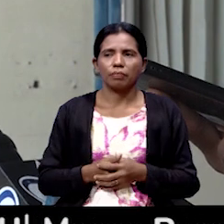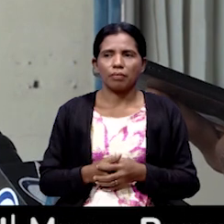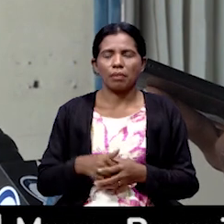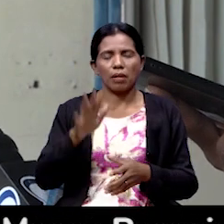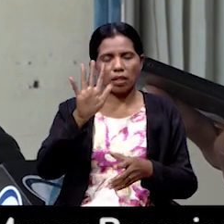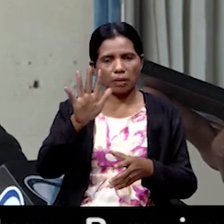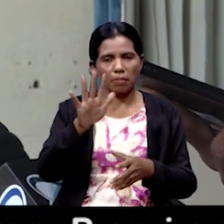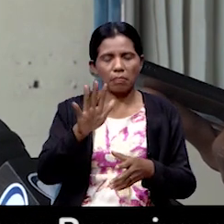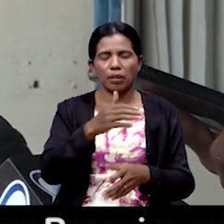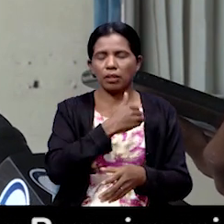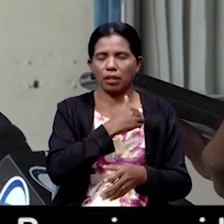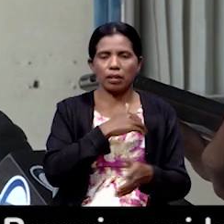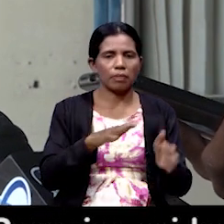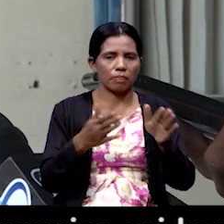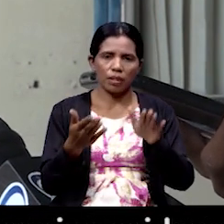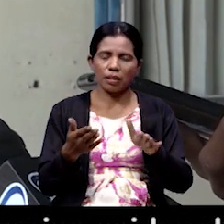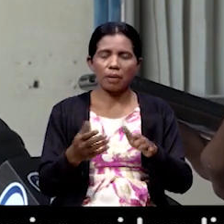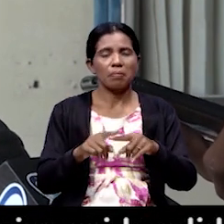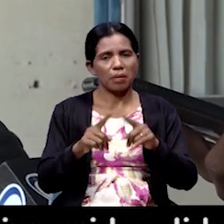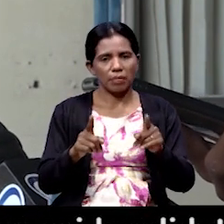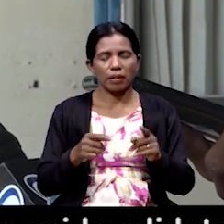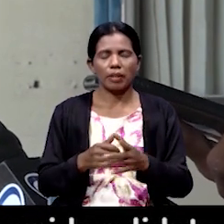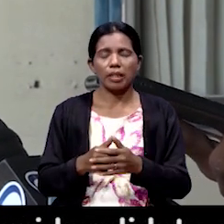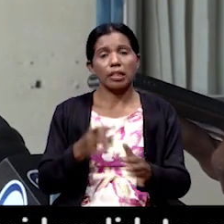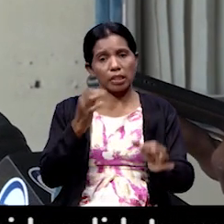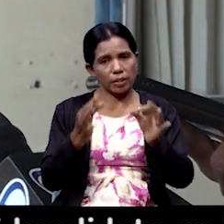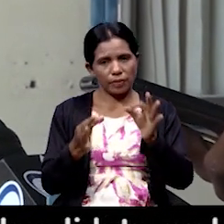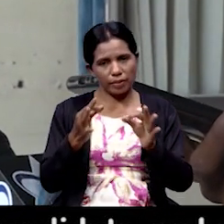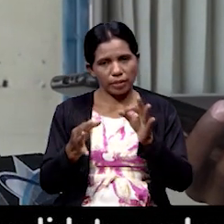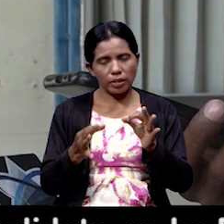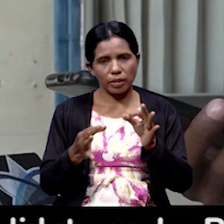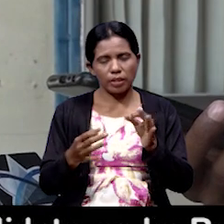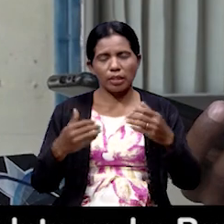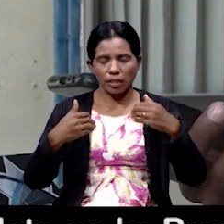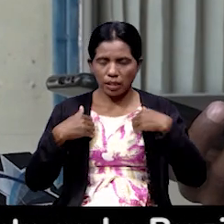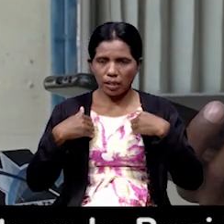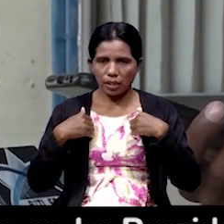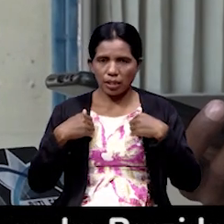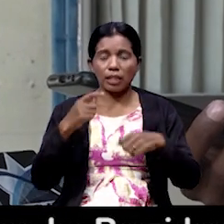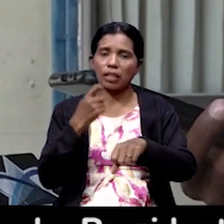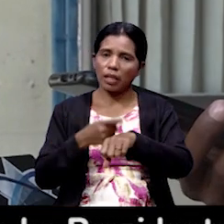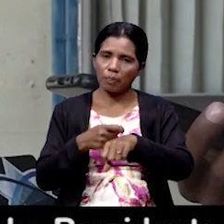nai lima ne itala hotar mai be kuandu ada sa distinu to ne